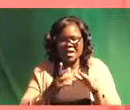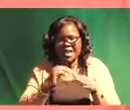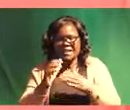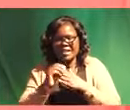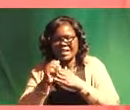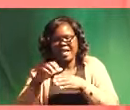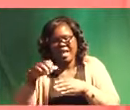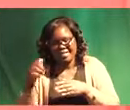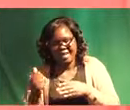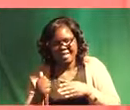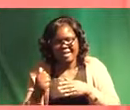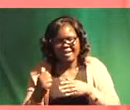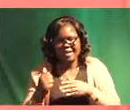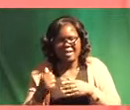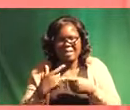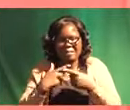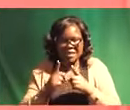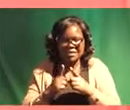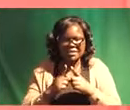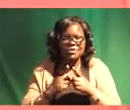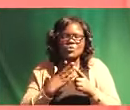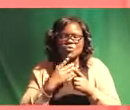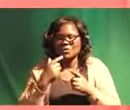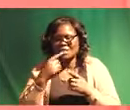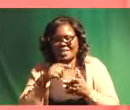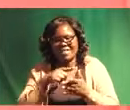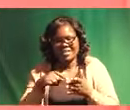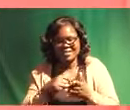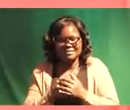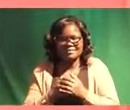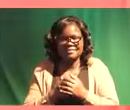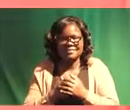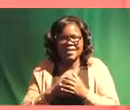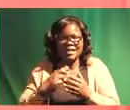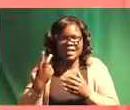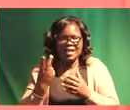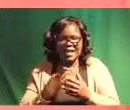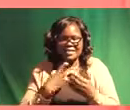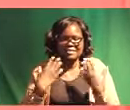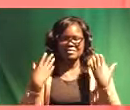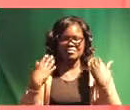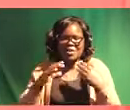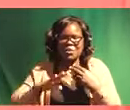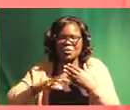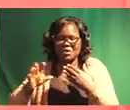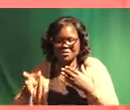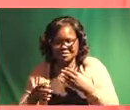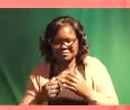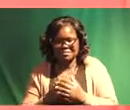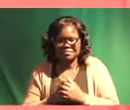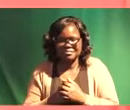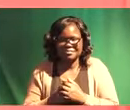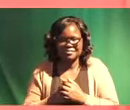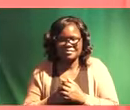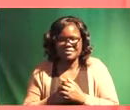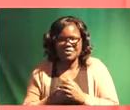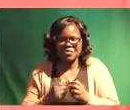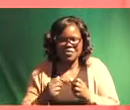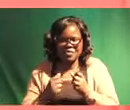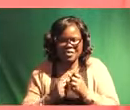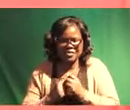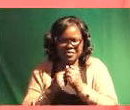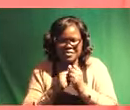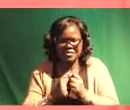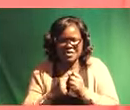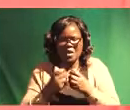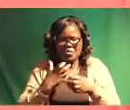viongozi wengine, lakini napenda kusema hivi. Sisi kama Meru County tumeshikilia